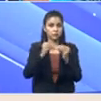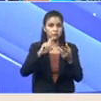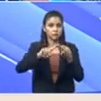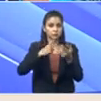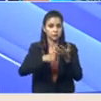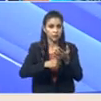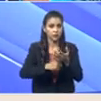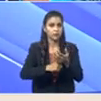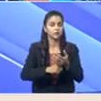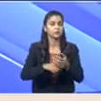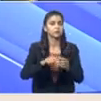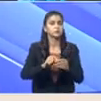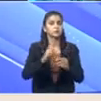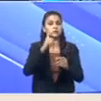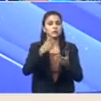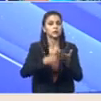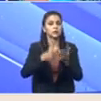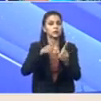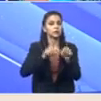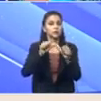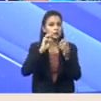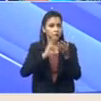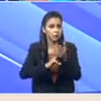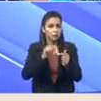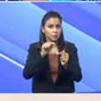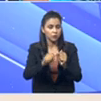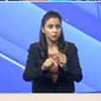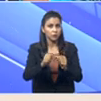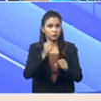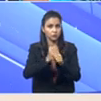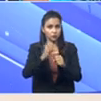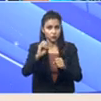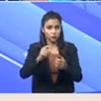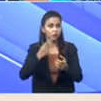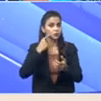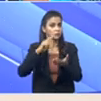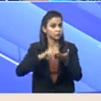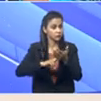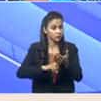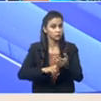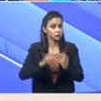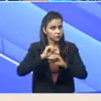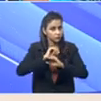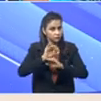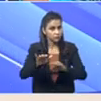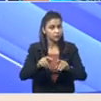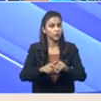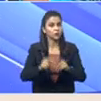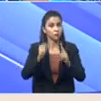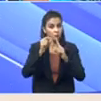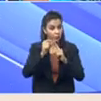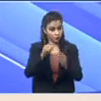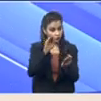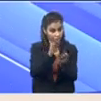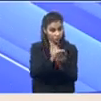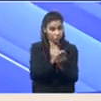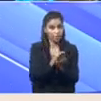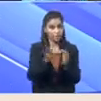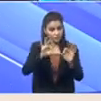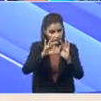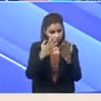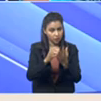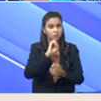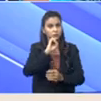cybercrime.gov.in पर रिपोर्ट करें। परिवार और पुलिस को सूचित करें। सबूत सुरक्षित रखें।